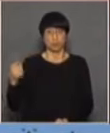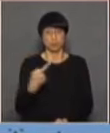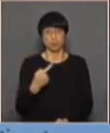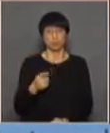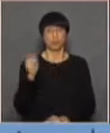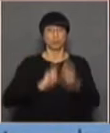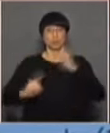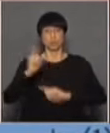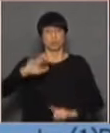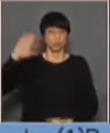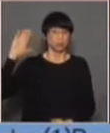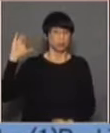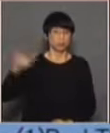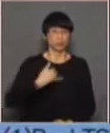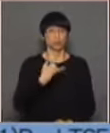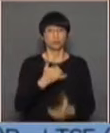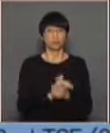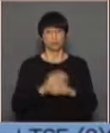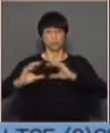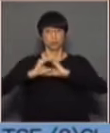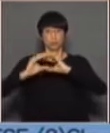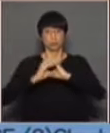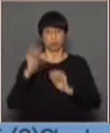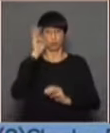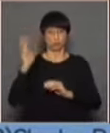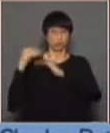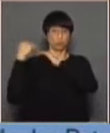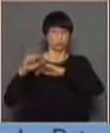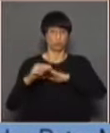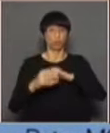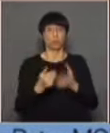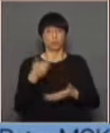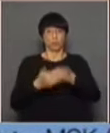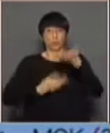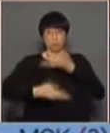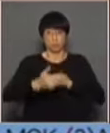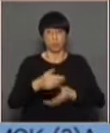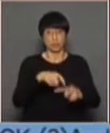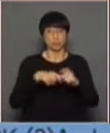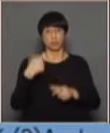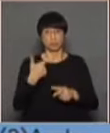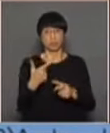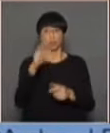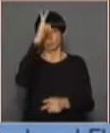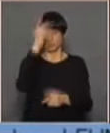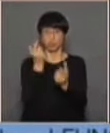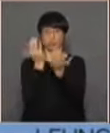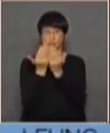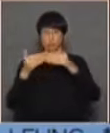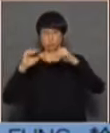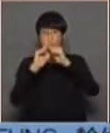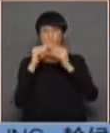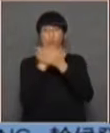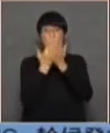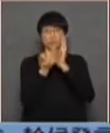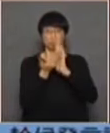行和边境猖獗水货走私活动，到政府、学校、媒体中潜